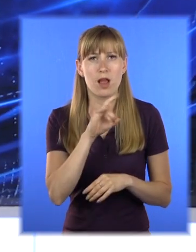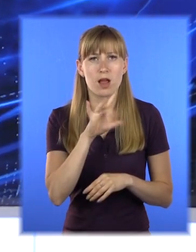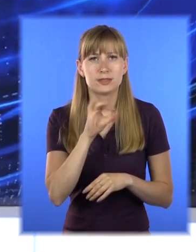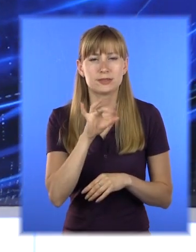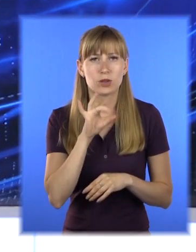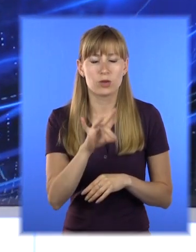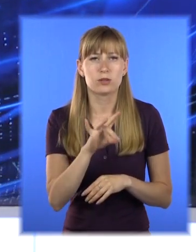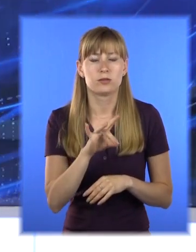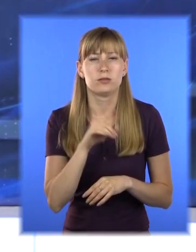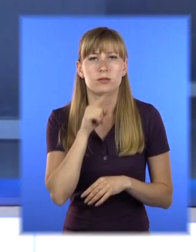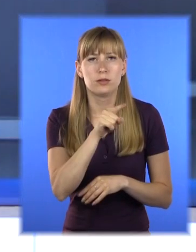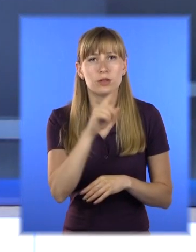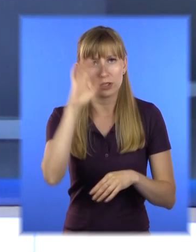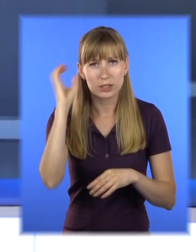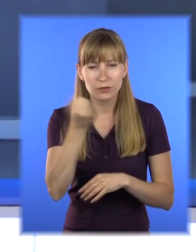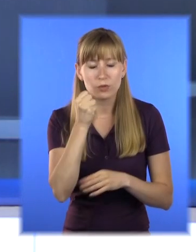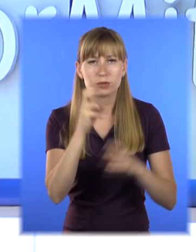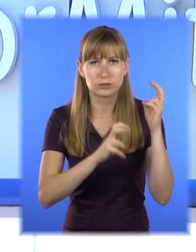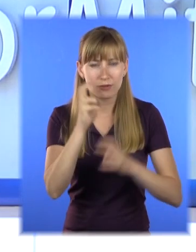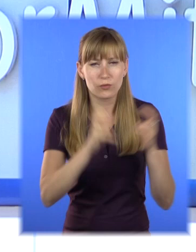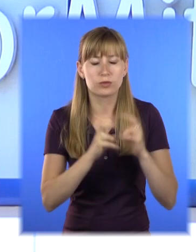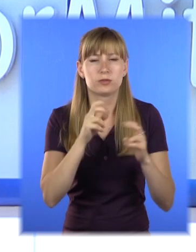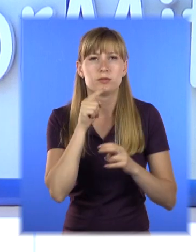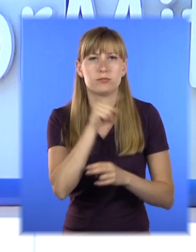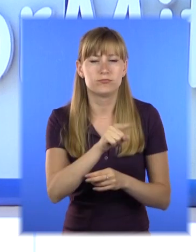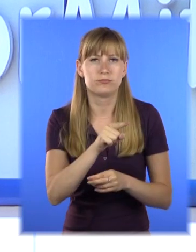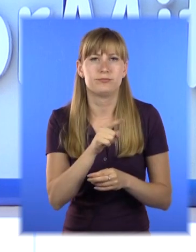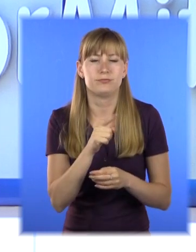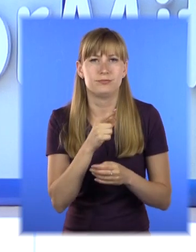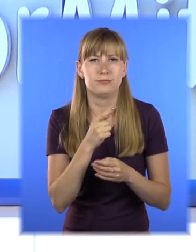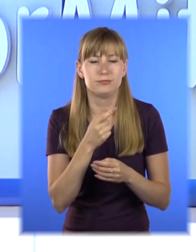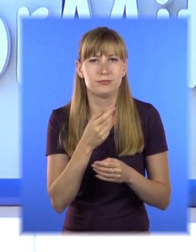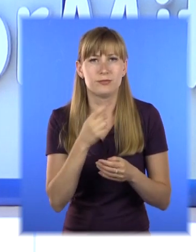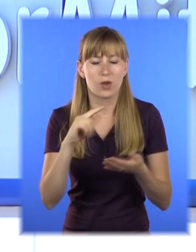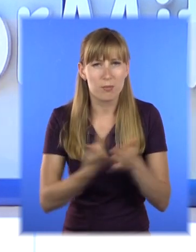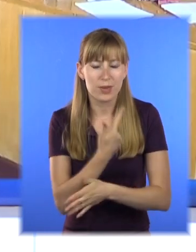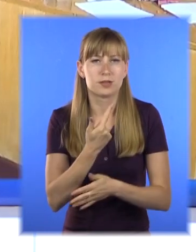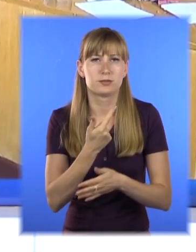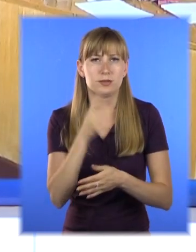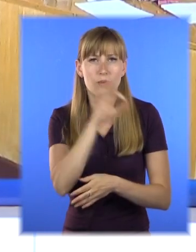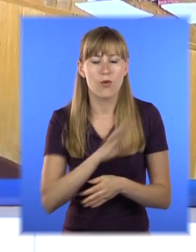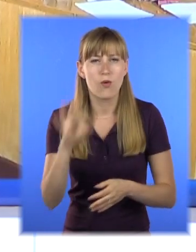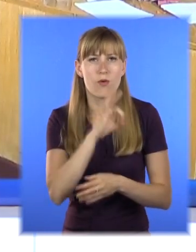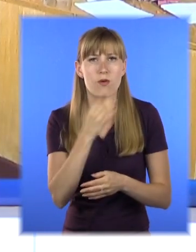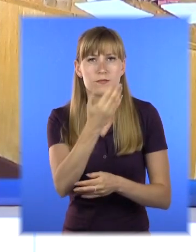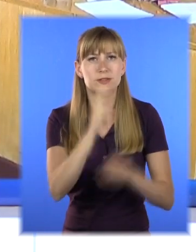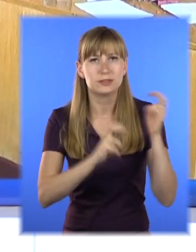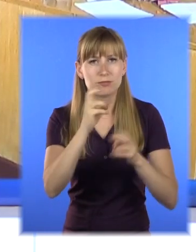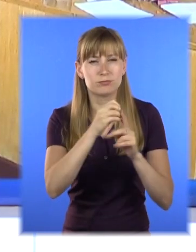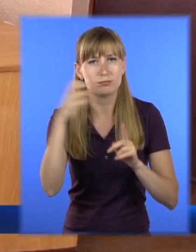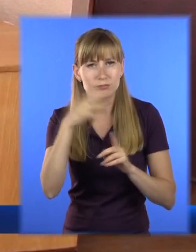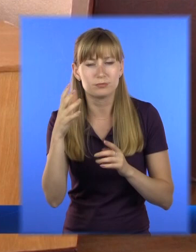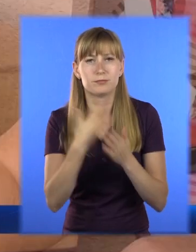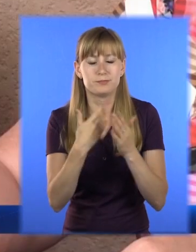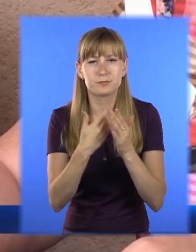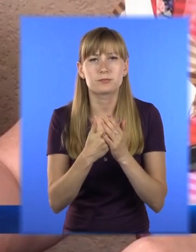ArcelorMittal Кривий Ріг маніпулює інформацією на свою користь. Про це заявила начальник міського управління екології Світлана